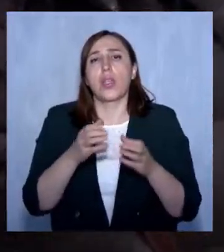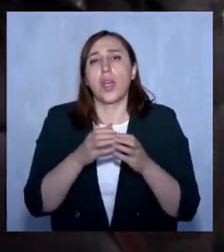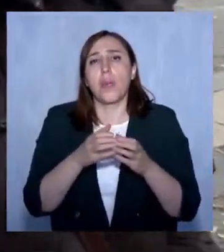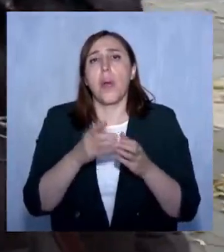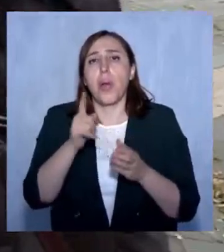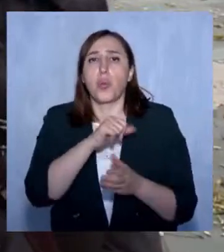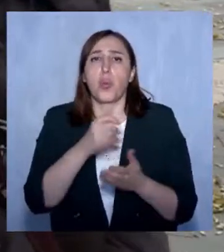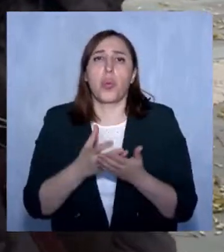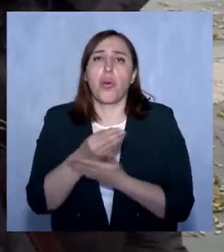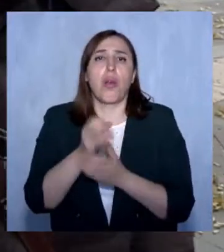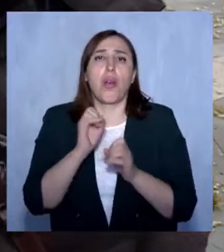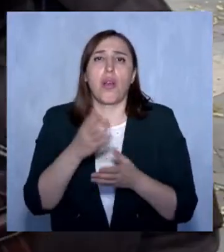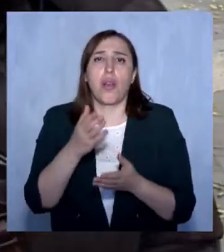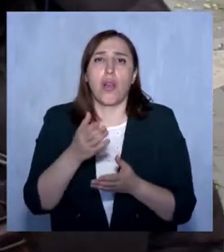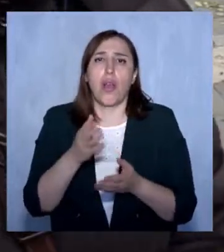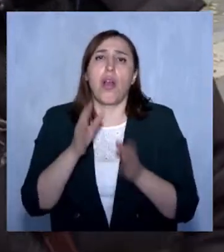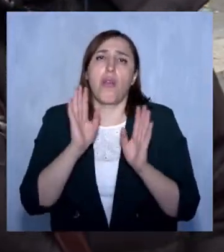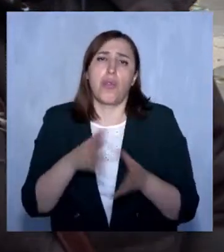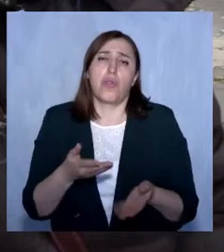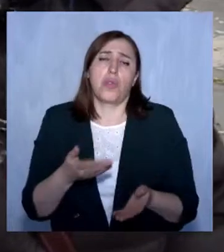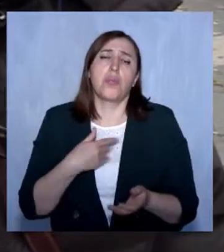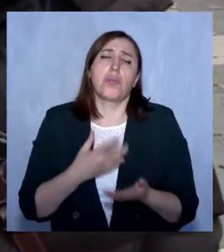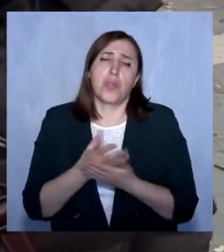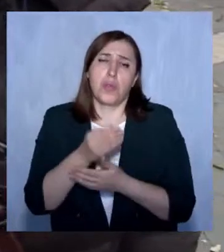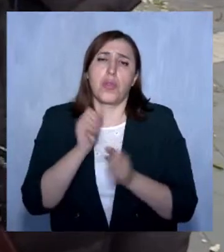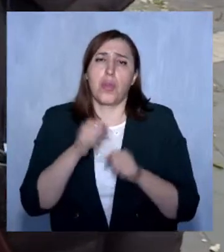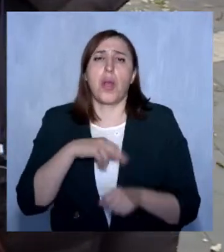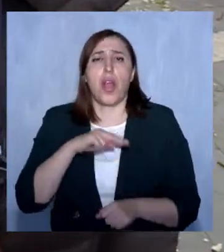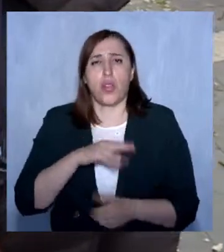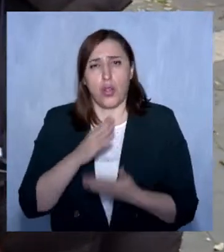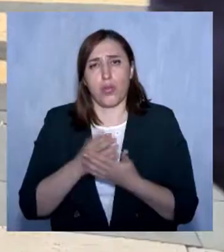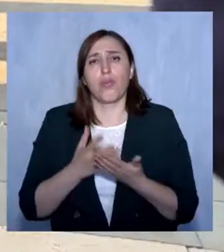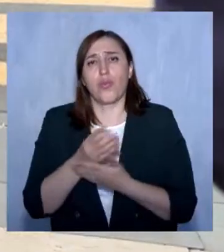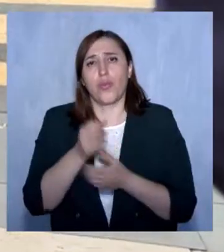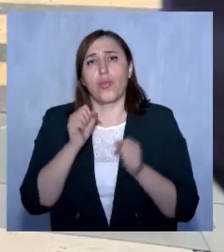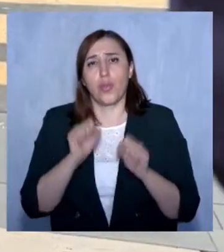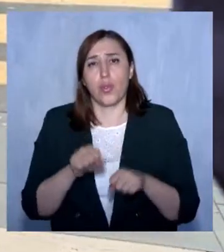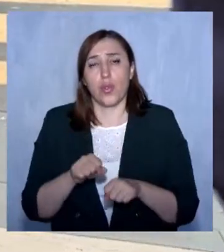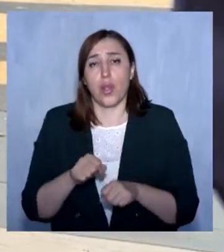բայց դուք եք բջարելու դրա համար։ Այնք չանենք կվջարենք պարգասը աշխատմենք